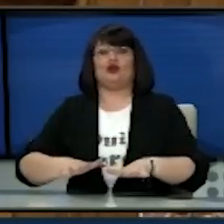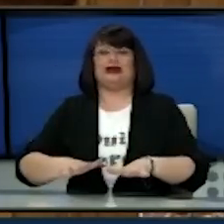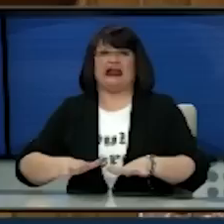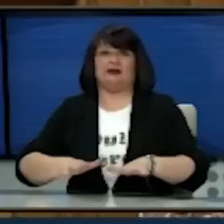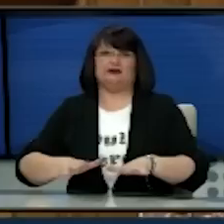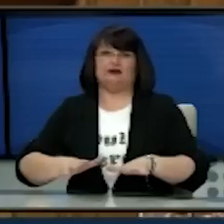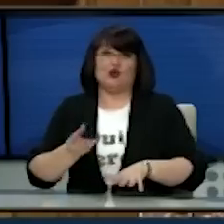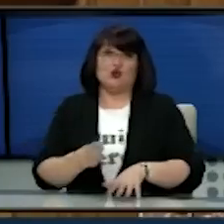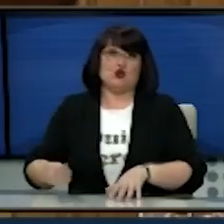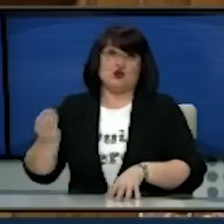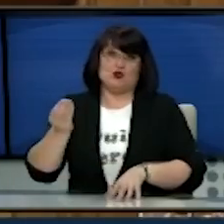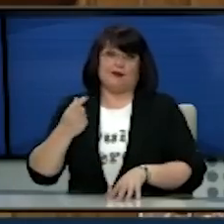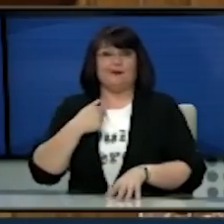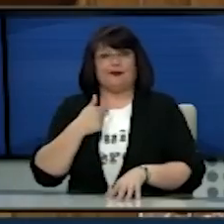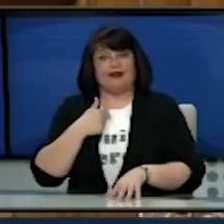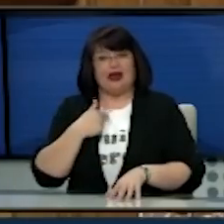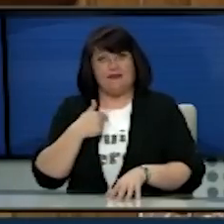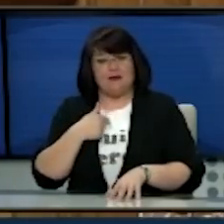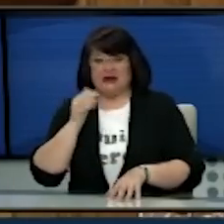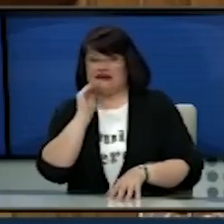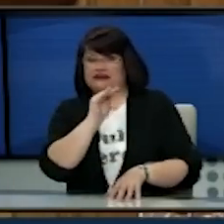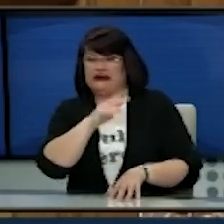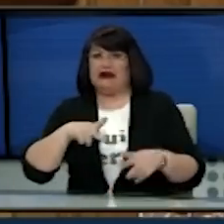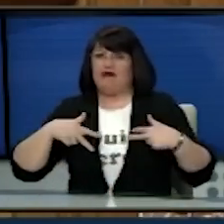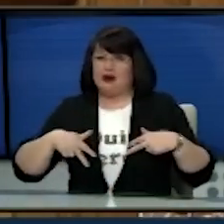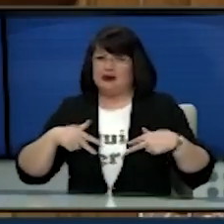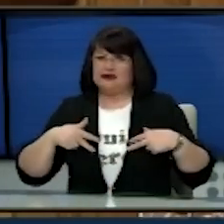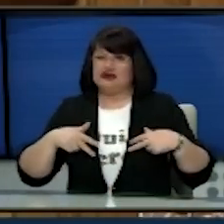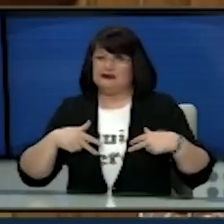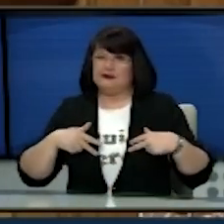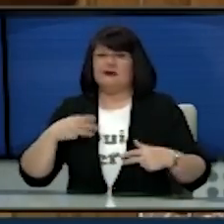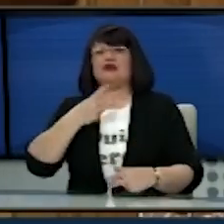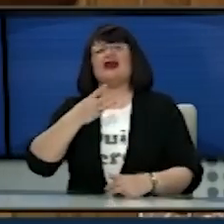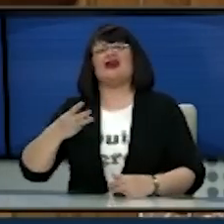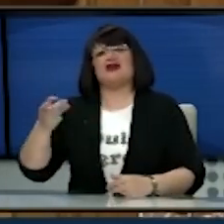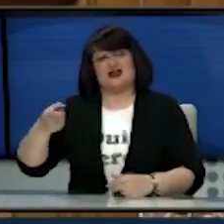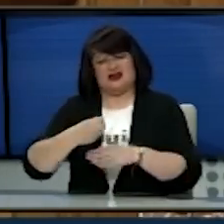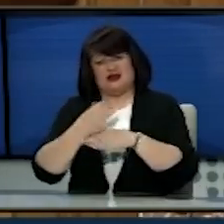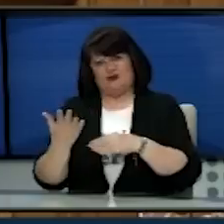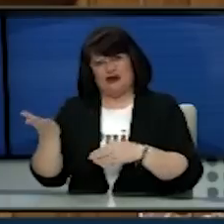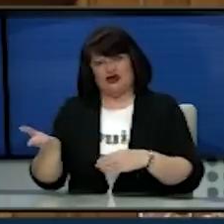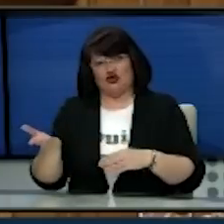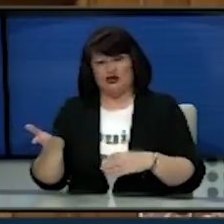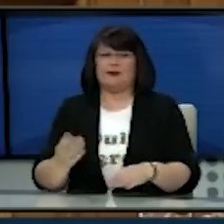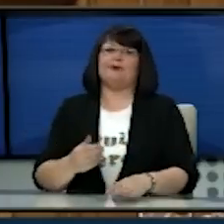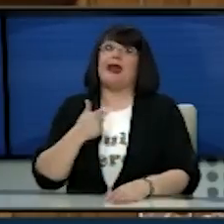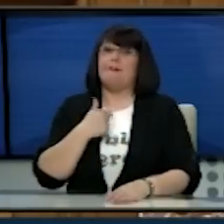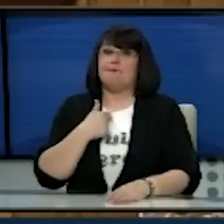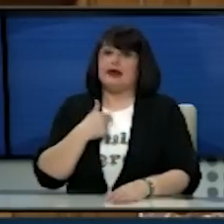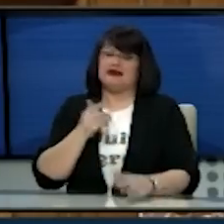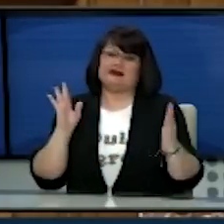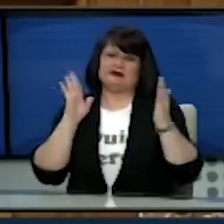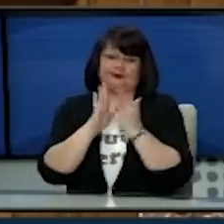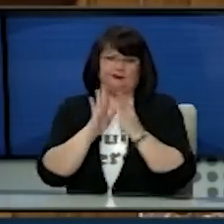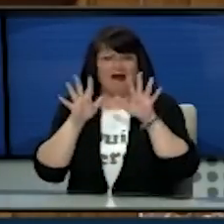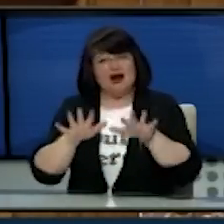κόκαλα. Εμείς, κύριοι της κυβέρνησης της Νέας Δημοκρατίας, αλλά και του ΣΥΡΙΖΑ και του ΠΑΣΟΚ, των υπολείπων, δεν